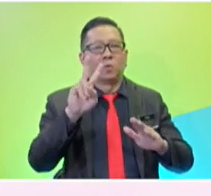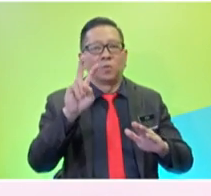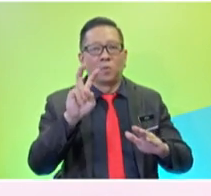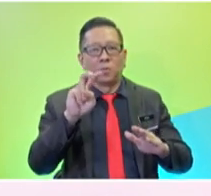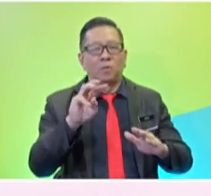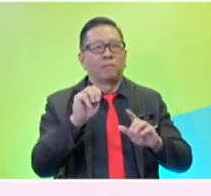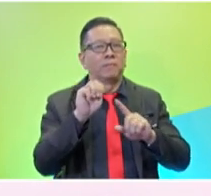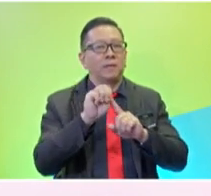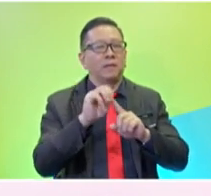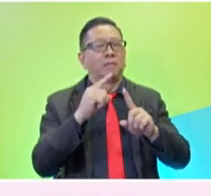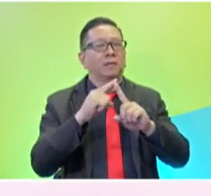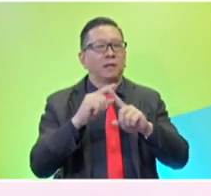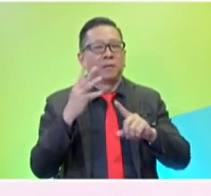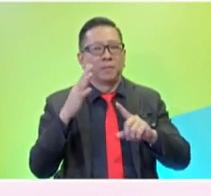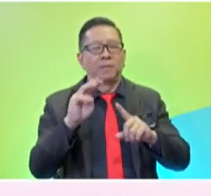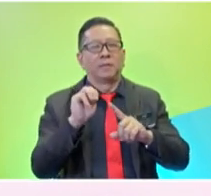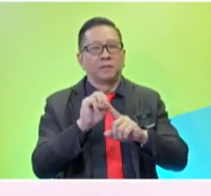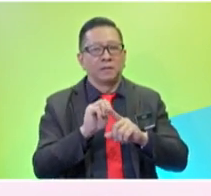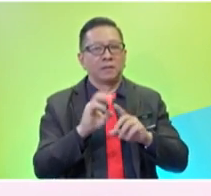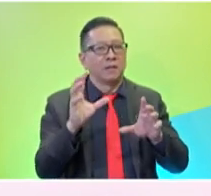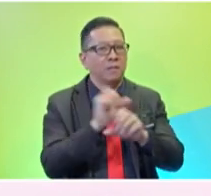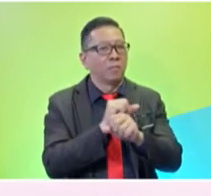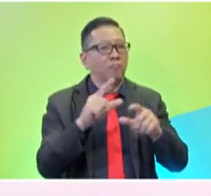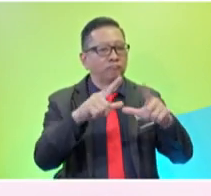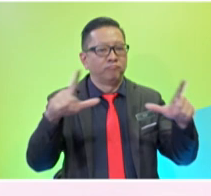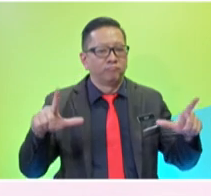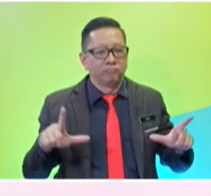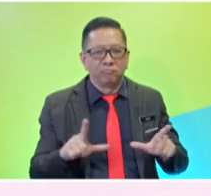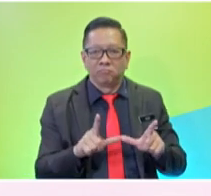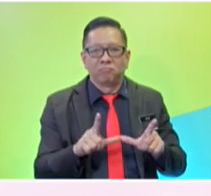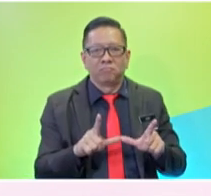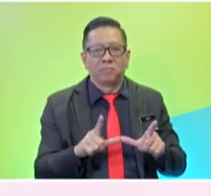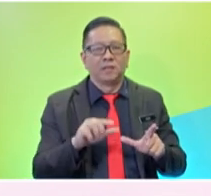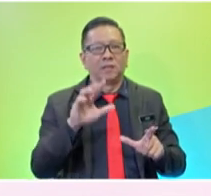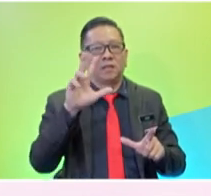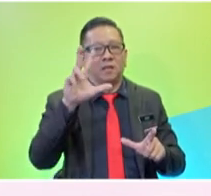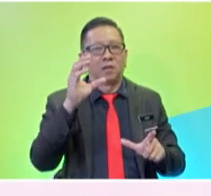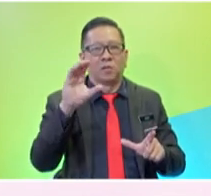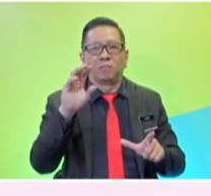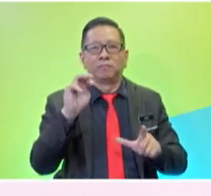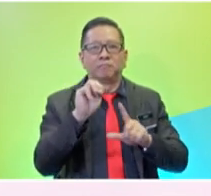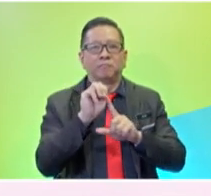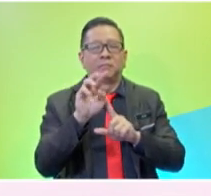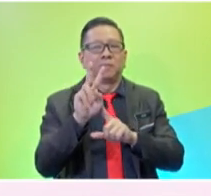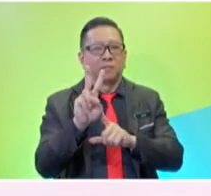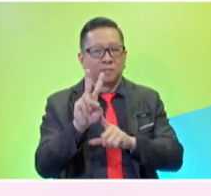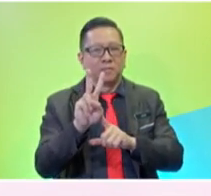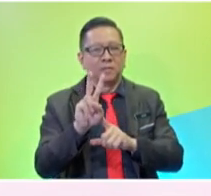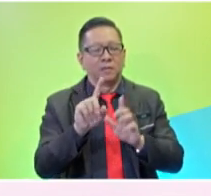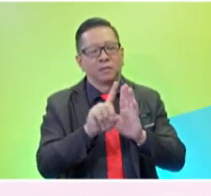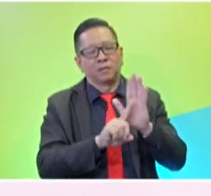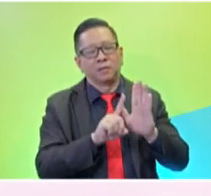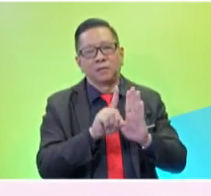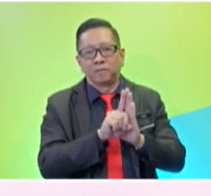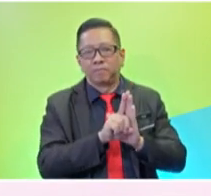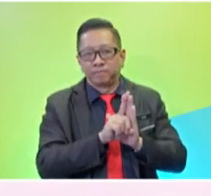dengan 15 M maka kita dapatkan dulu untuk dapatkan keluasannya yaitu 300 meter persegi bersamaan dengan setengah jam oke